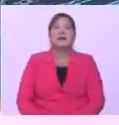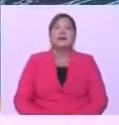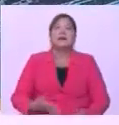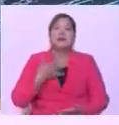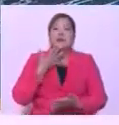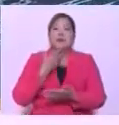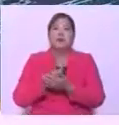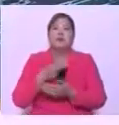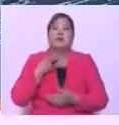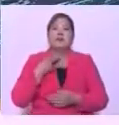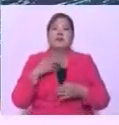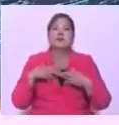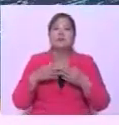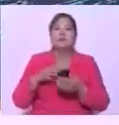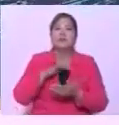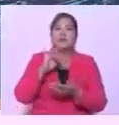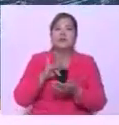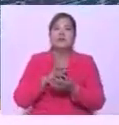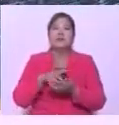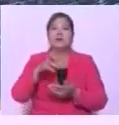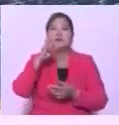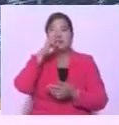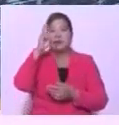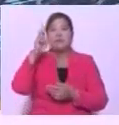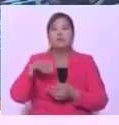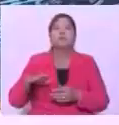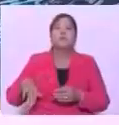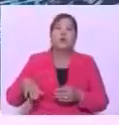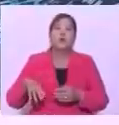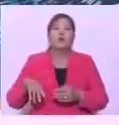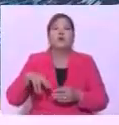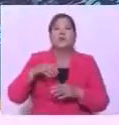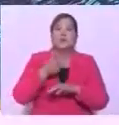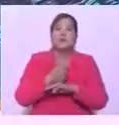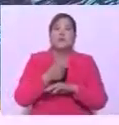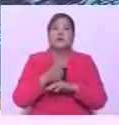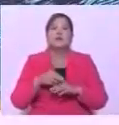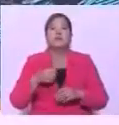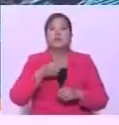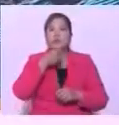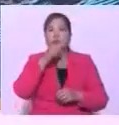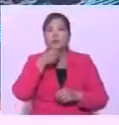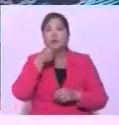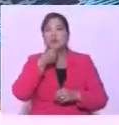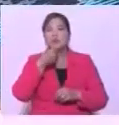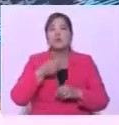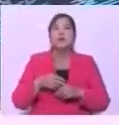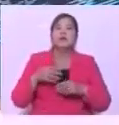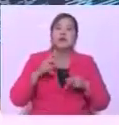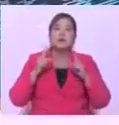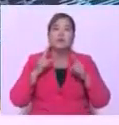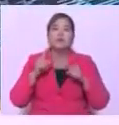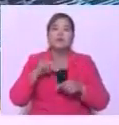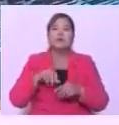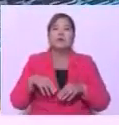Свой голос на одном из участков столицы отдал глава государства. После президент провел брифинг для журналистов. Касым-Жомарт Токаев поделился своими ожиданиями в